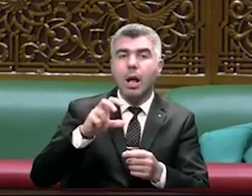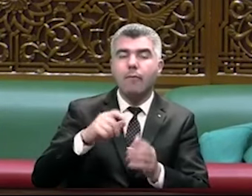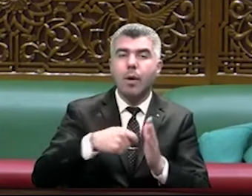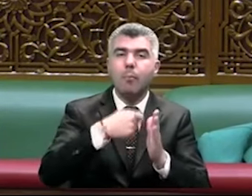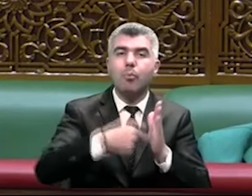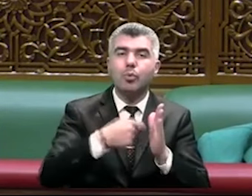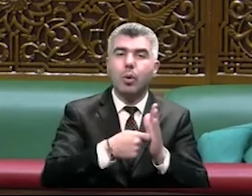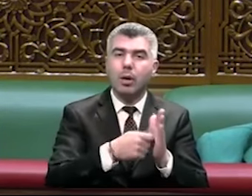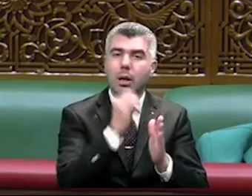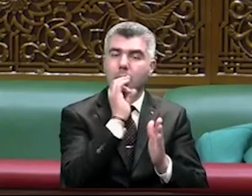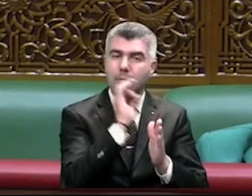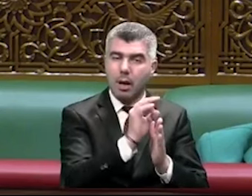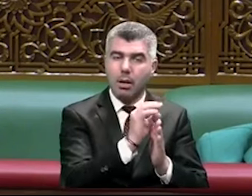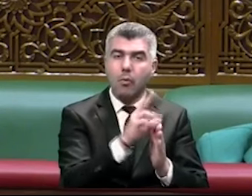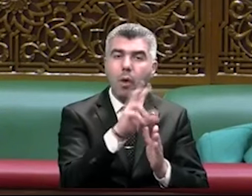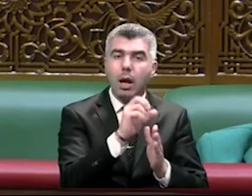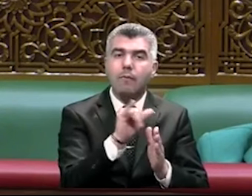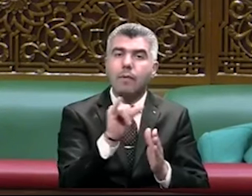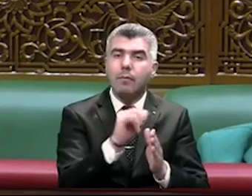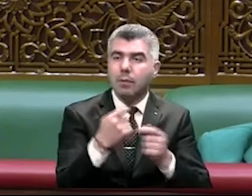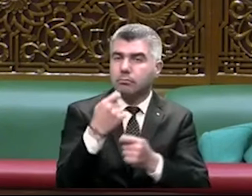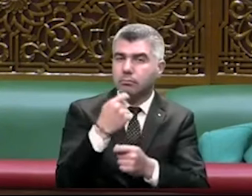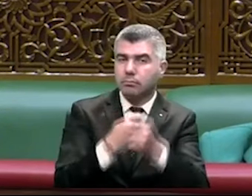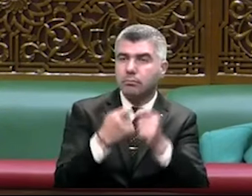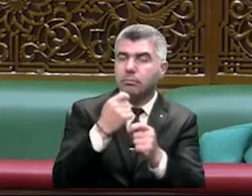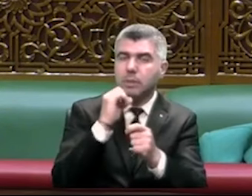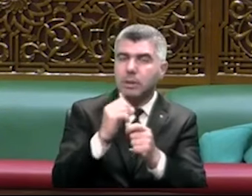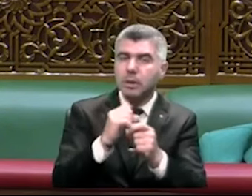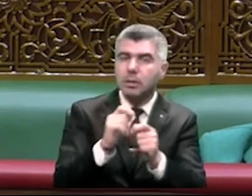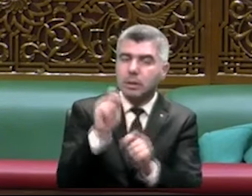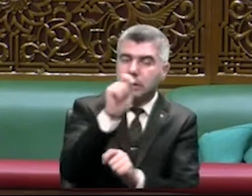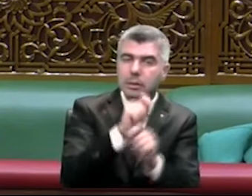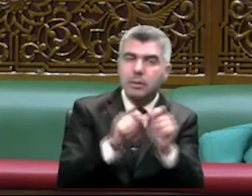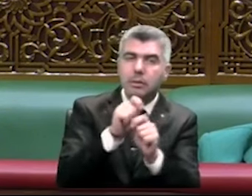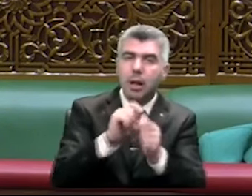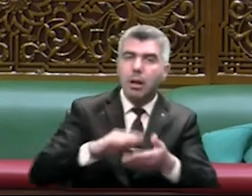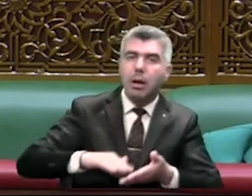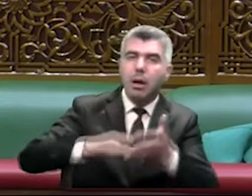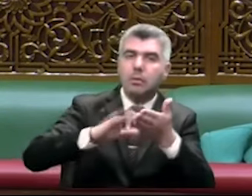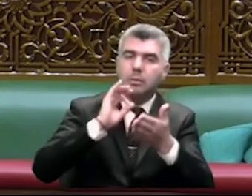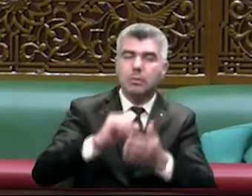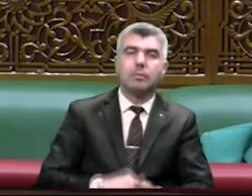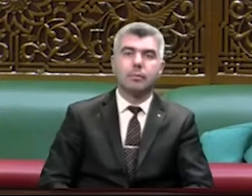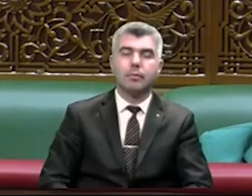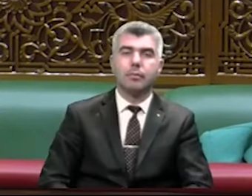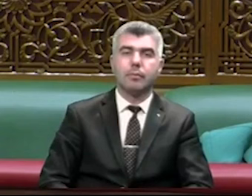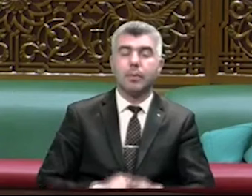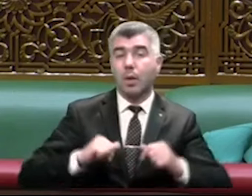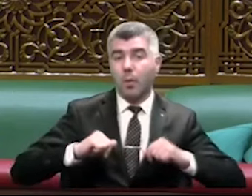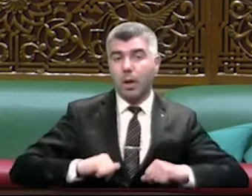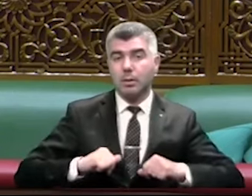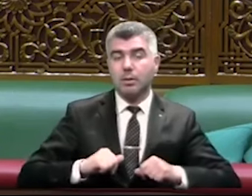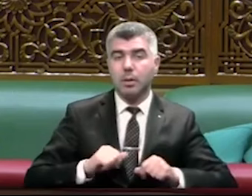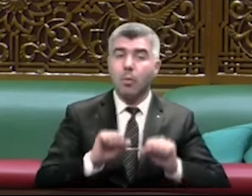المائيه وكيفيه ادراك تاثير الاستثمارات الضخمه وقياس مدى اسهامها في تحقيق هذه الاداب السيد الوزير